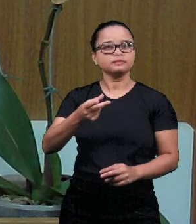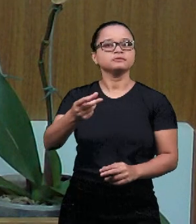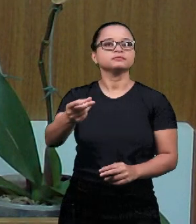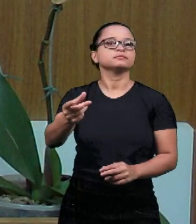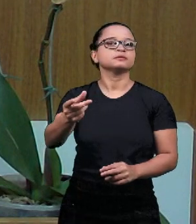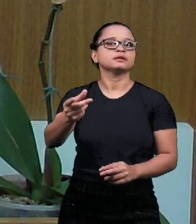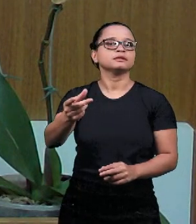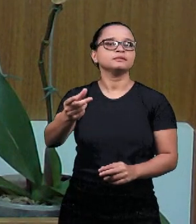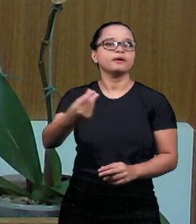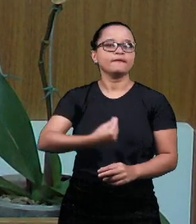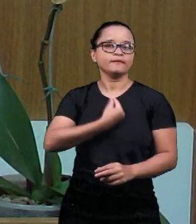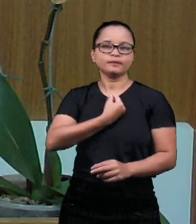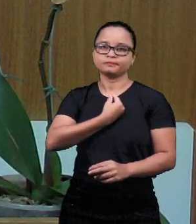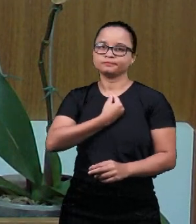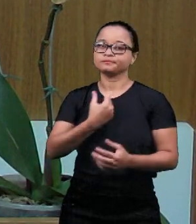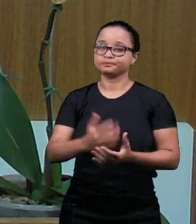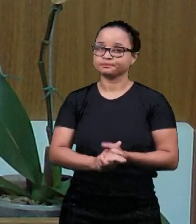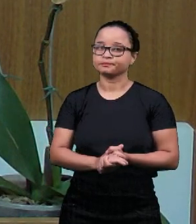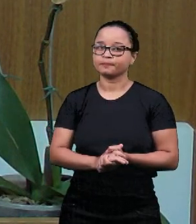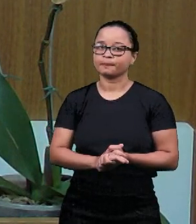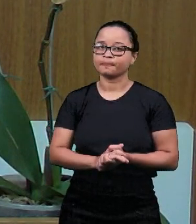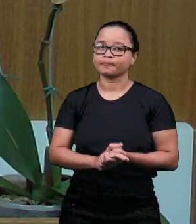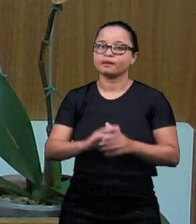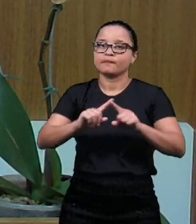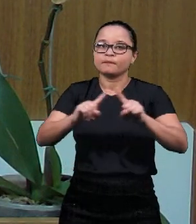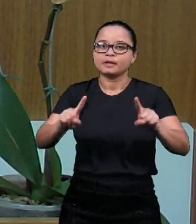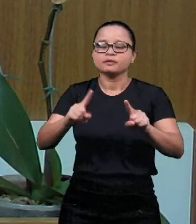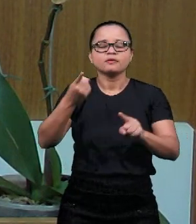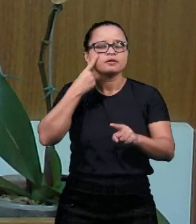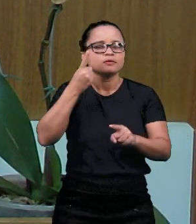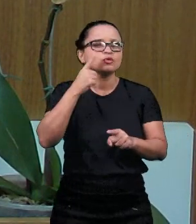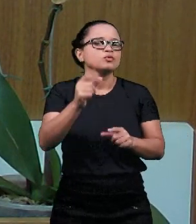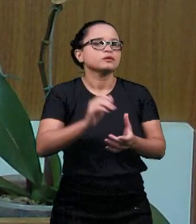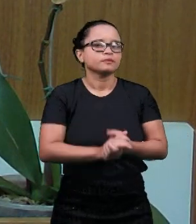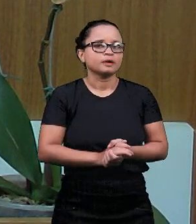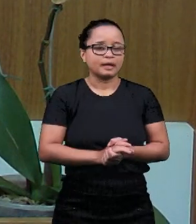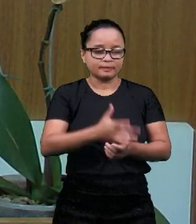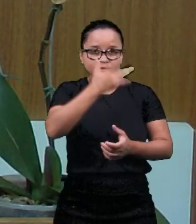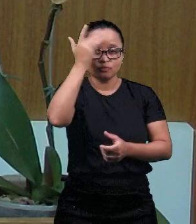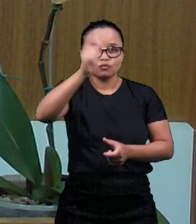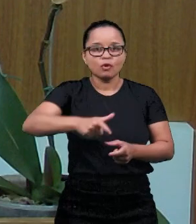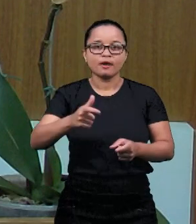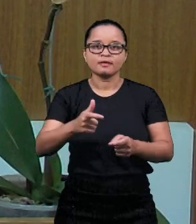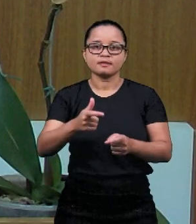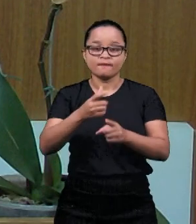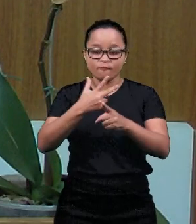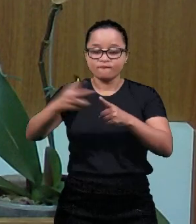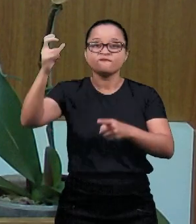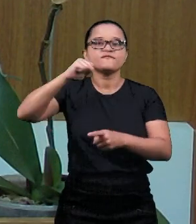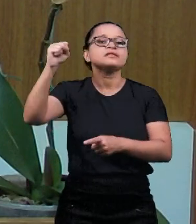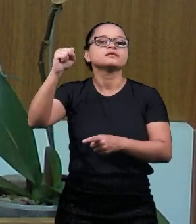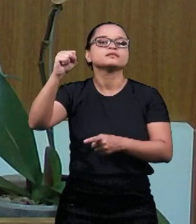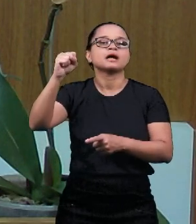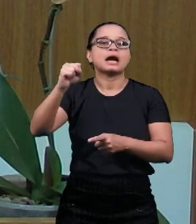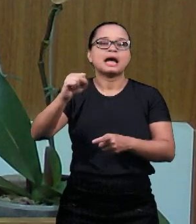vaincre ce moment-ci. Maintenant, c'est le monde vaincre. Ce n'est pas le monde courir, mais on doit vaincre.